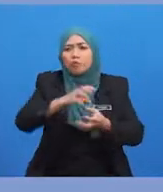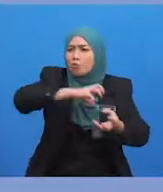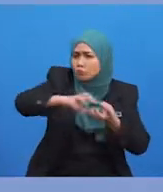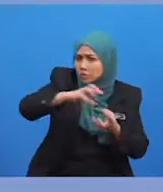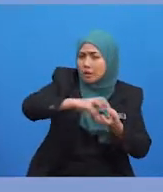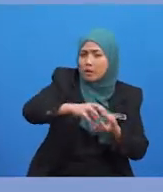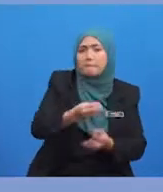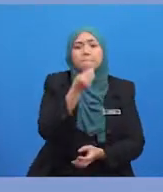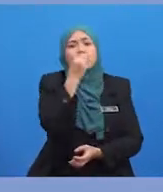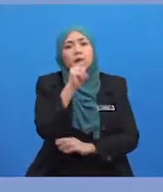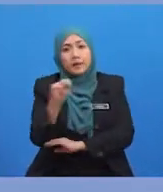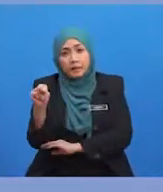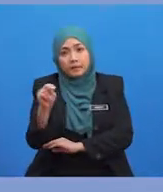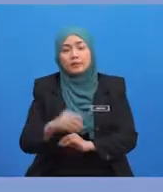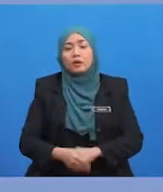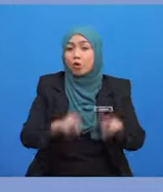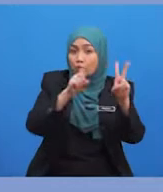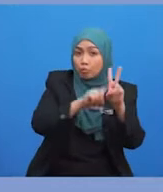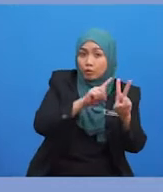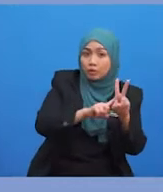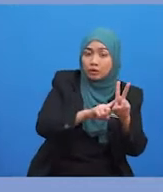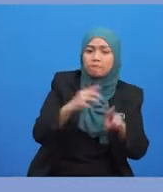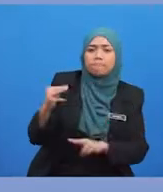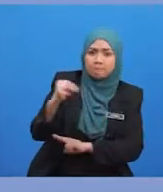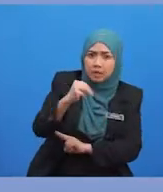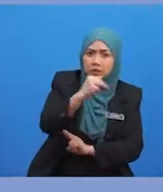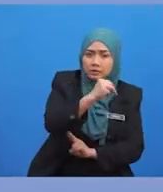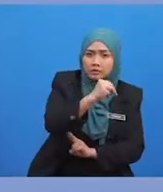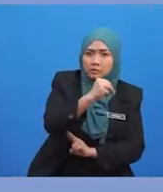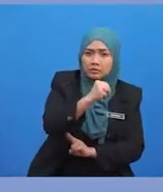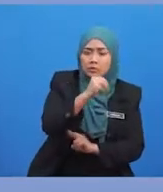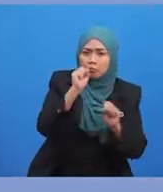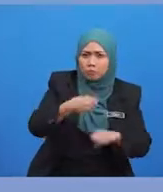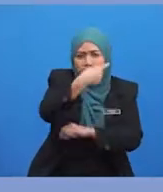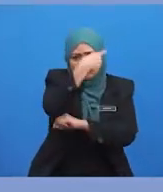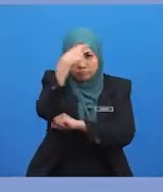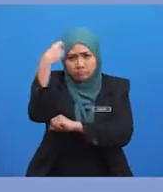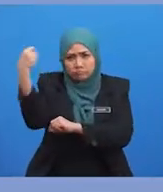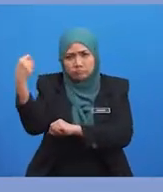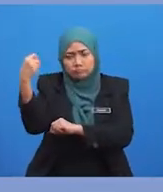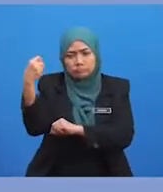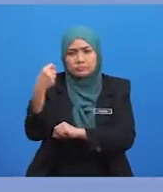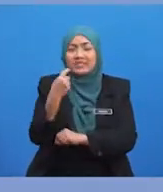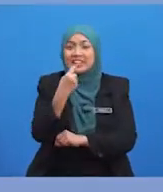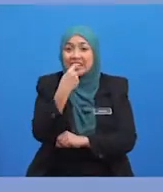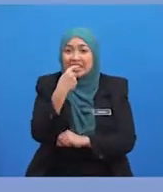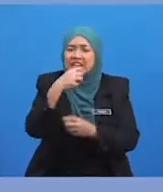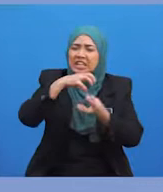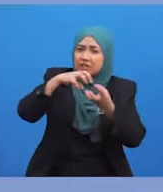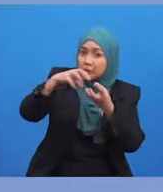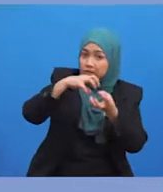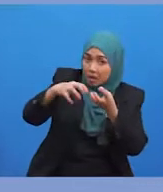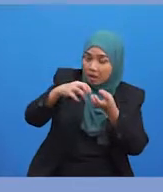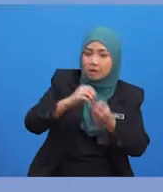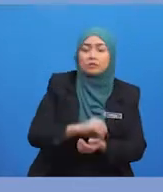makanan. Kedua, mikroorganisma juga menyebabkan pereputan gigi. Perkara